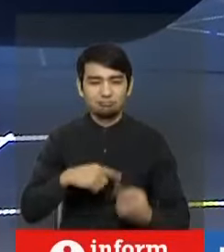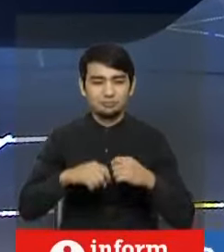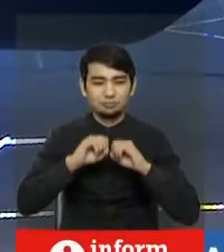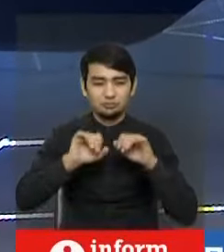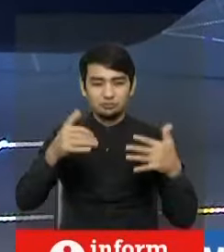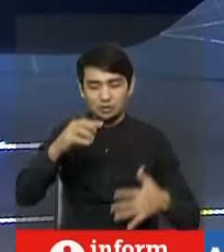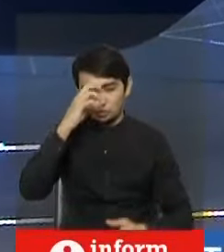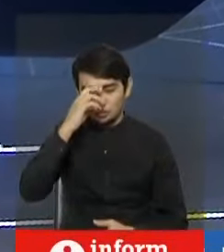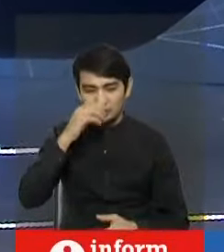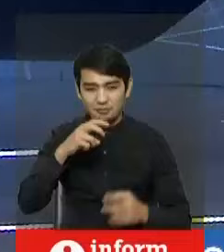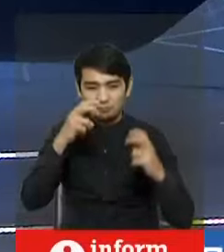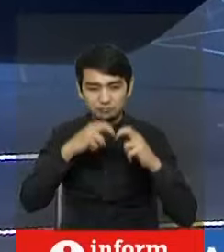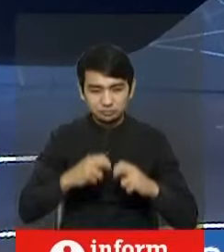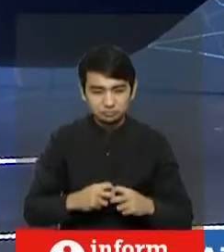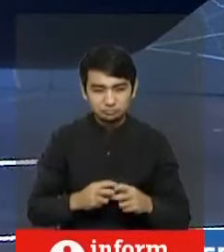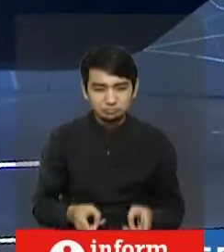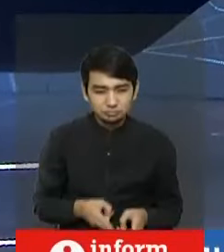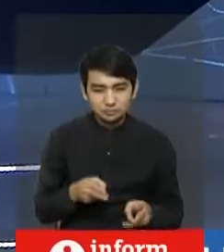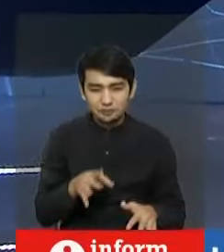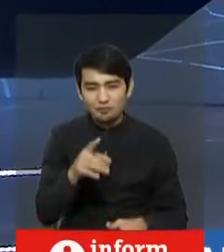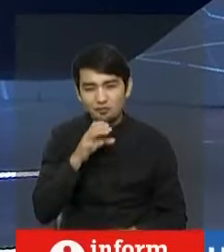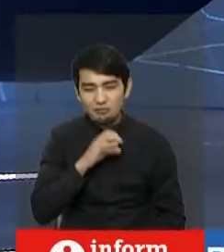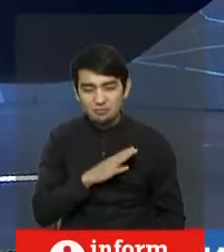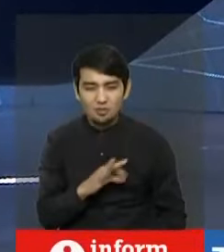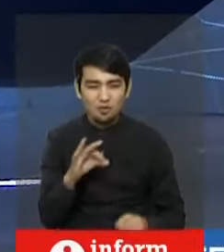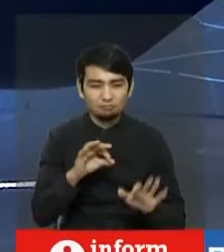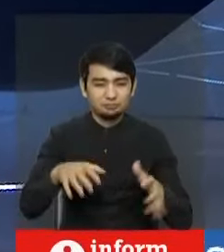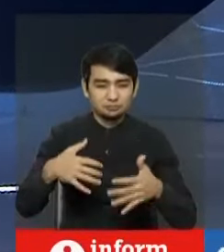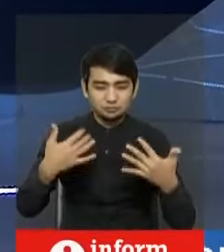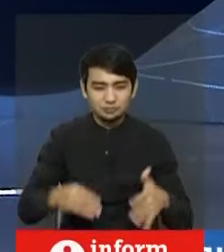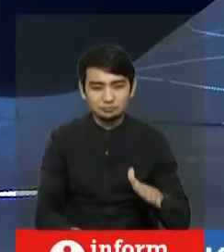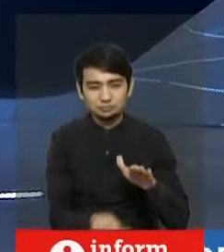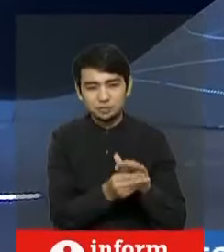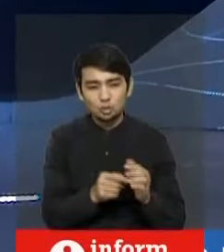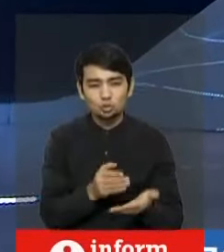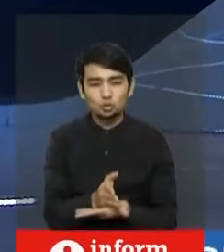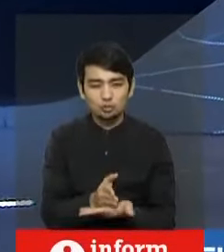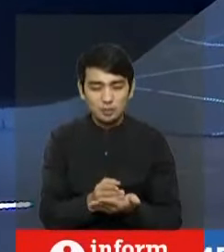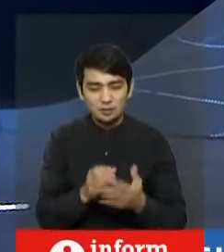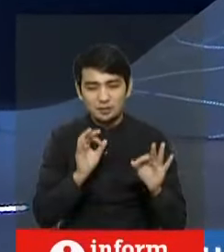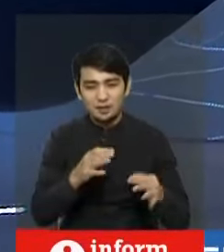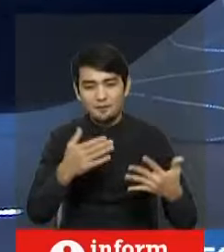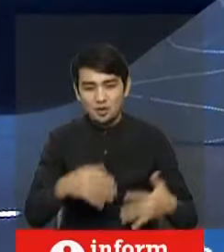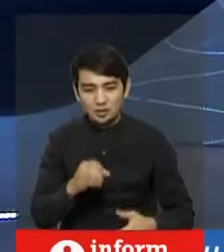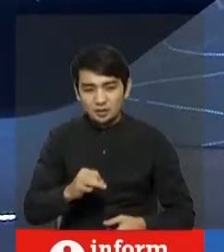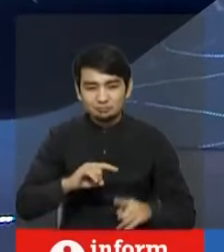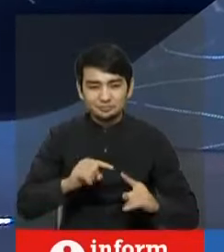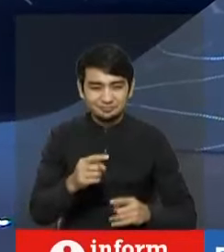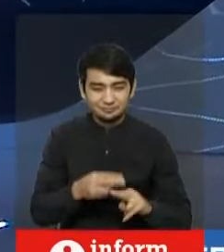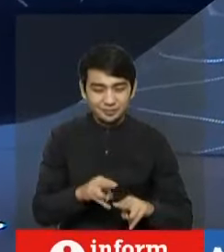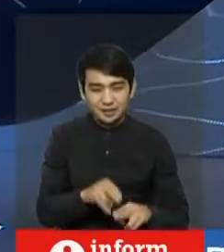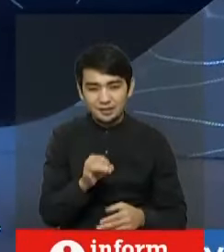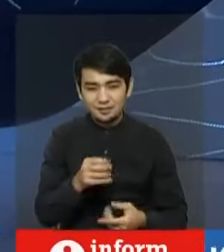рамках расследуемого вный дел об этом сообщили в антикоррупционной службе по данным ведомства средства